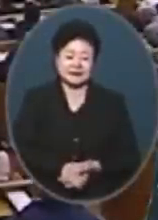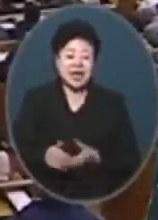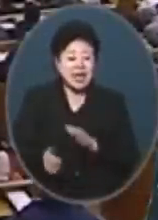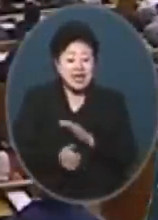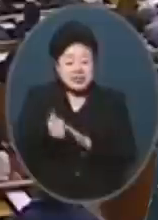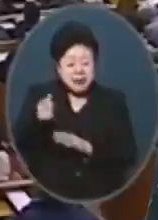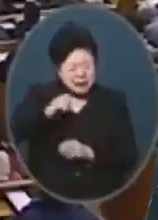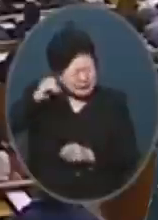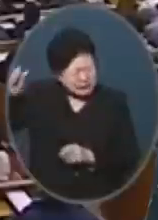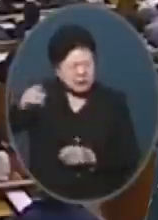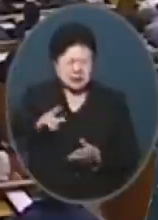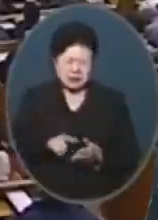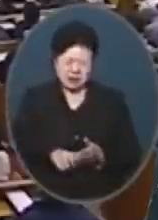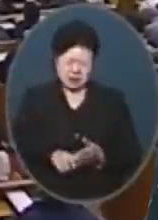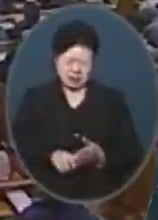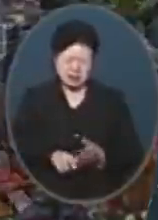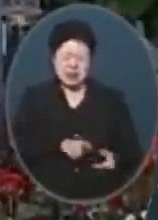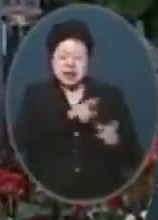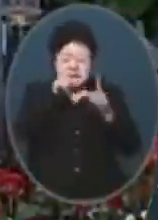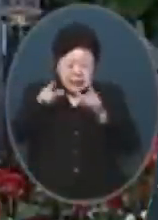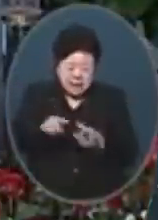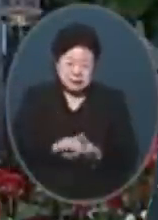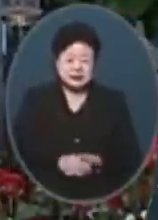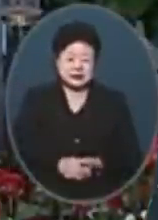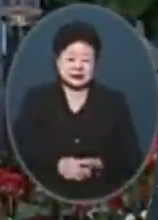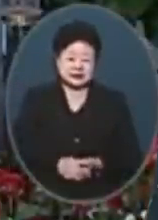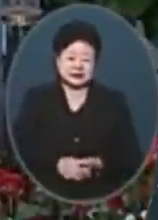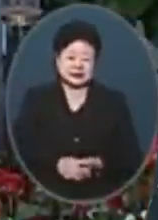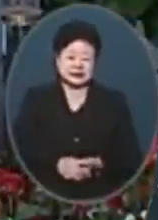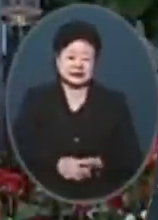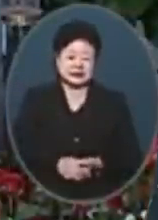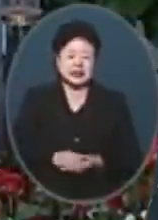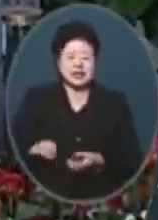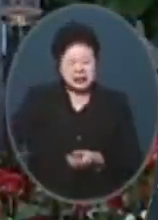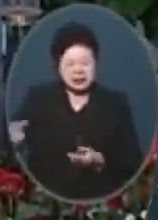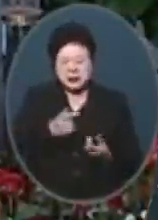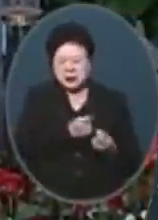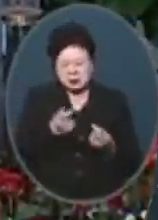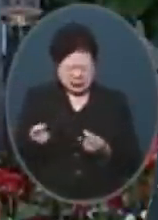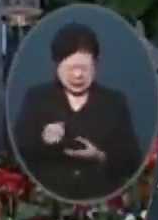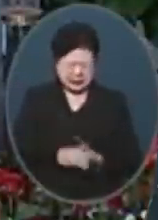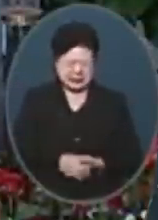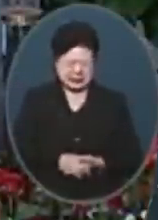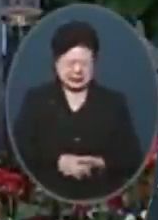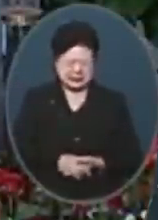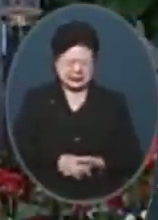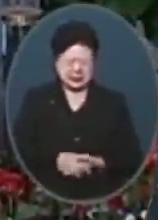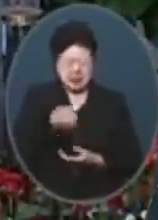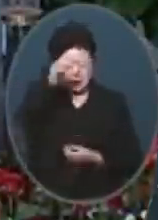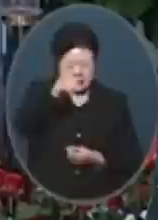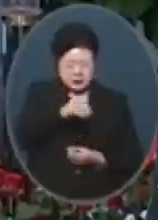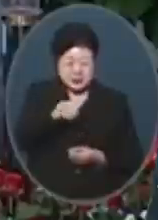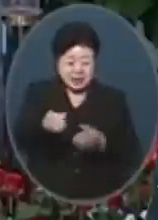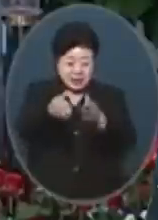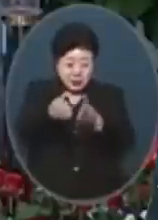희망을 잃어버리면 삶을 잃어버리는 것입니다. 십자가를